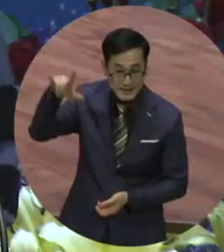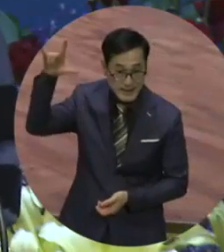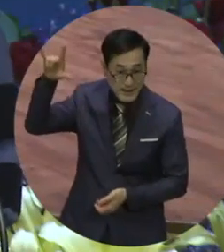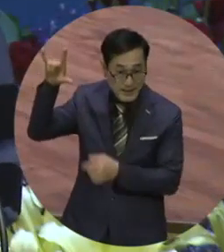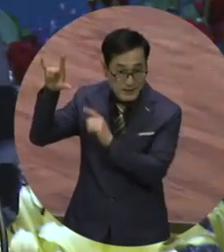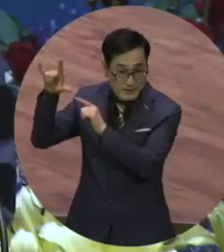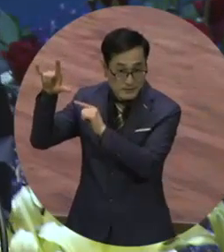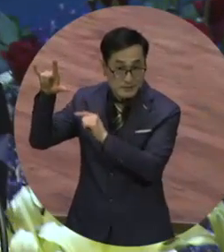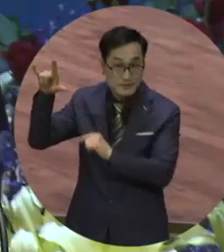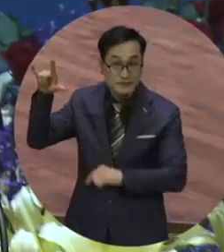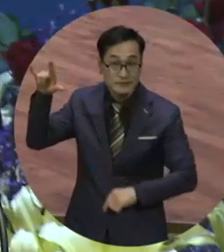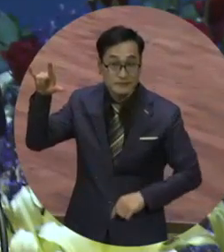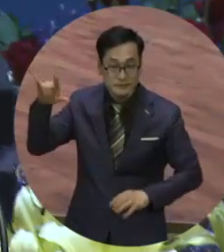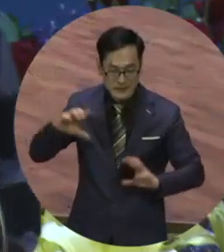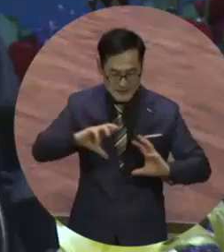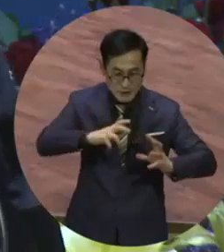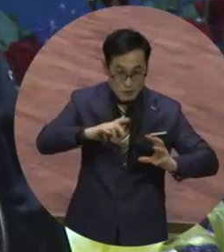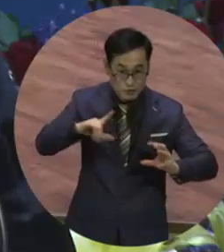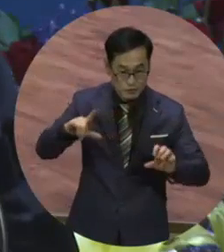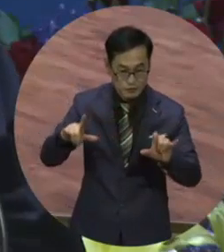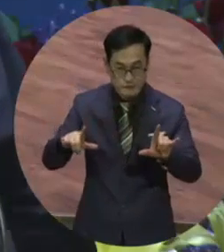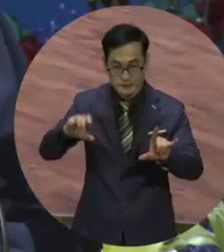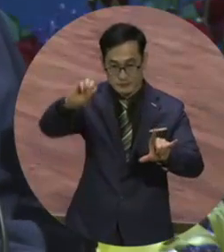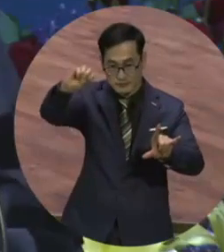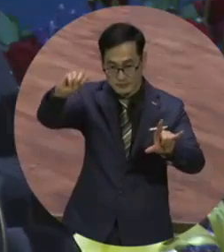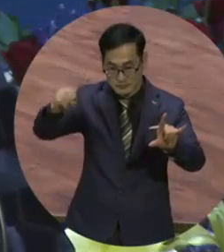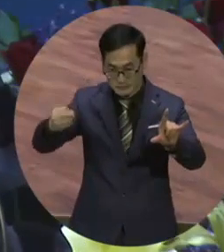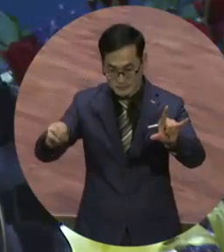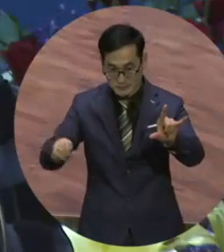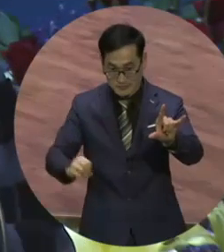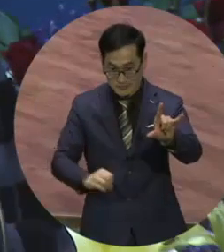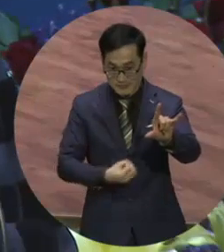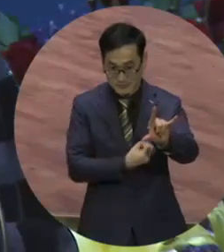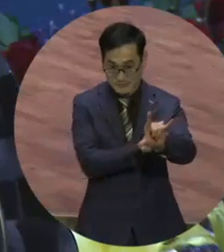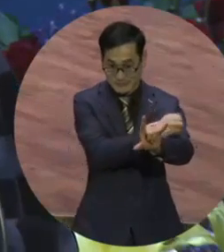태양이 주위를 지구가 도는데 똑바로